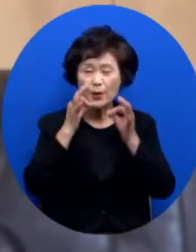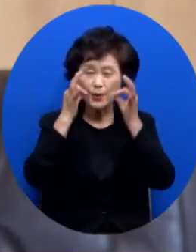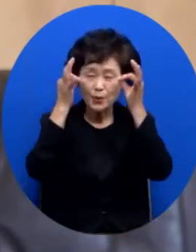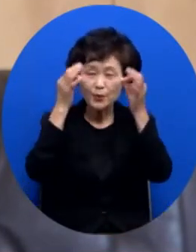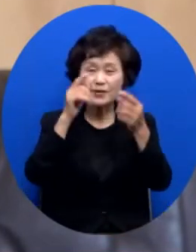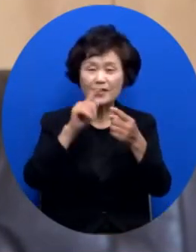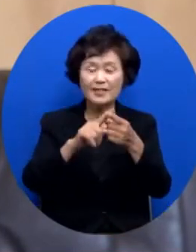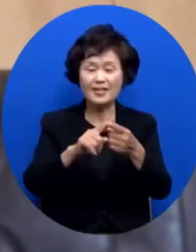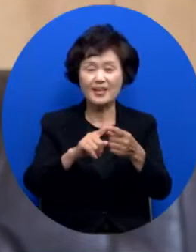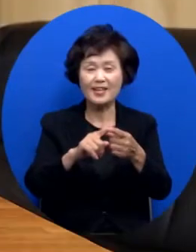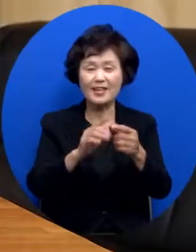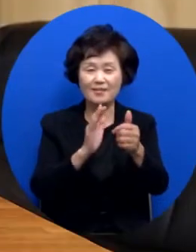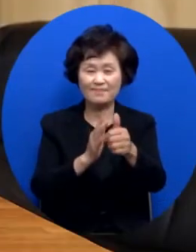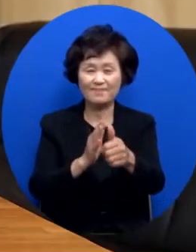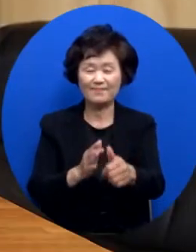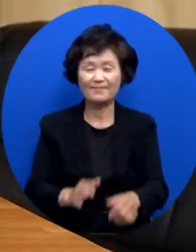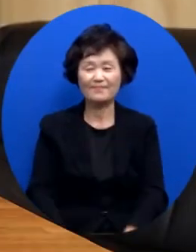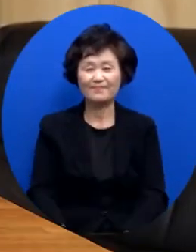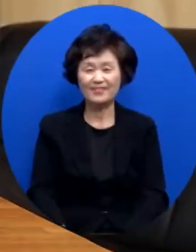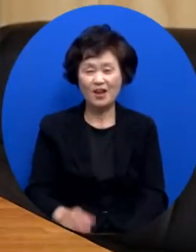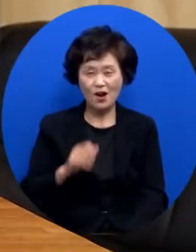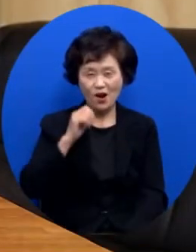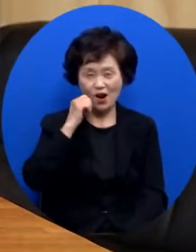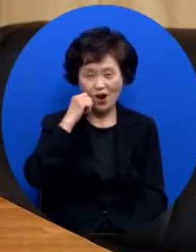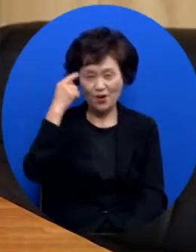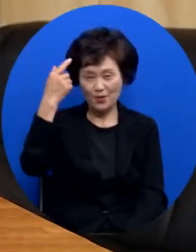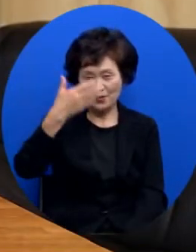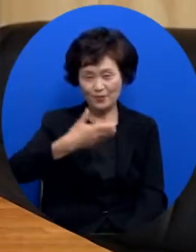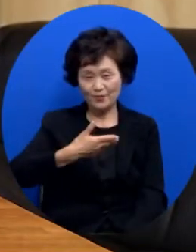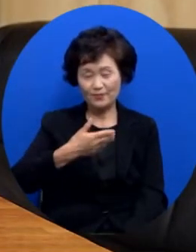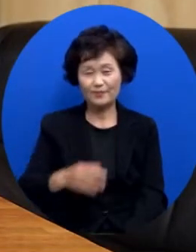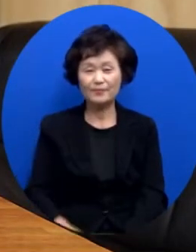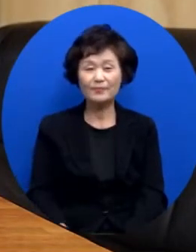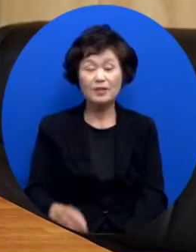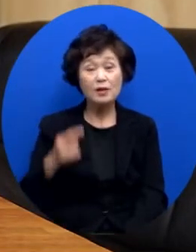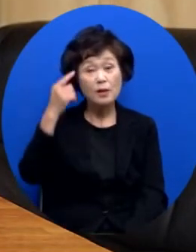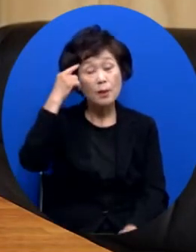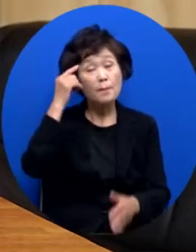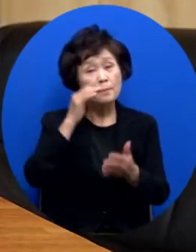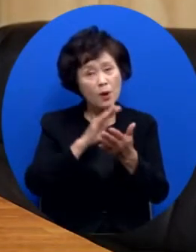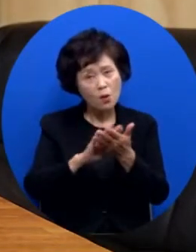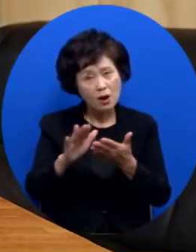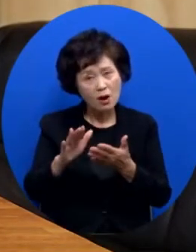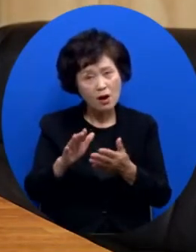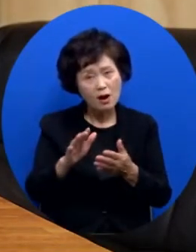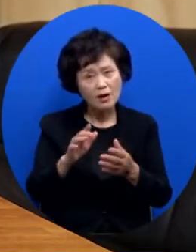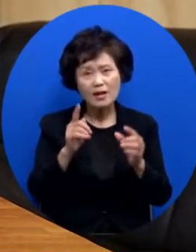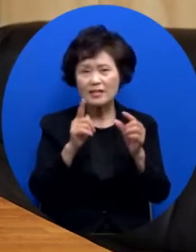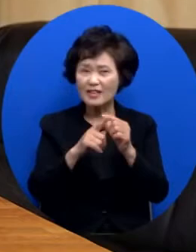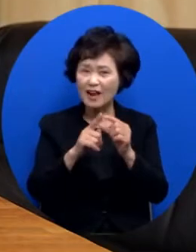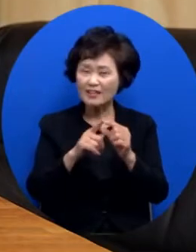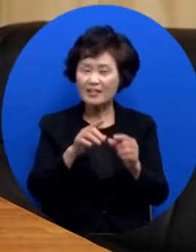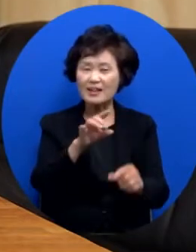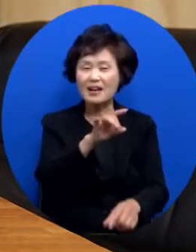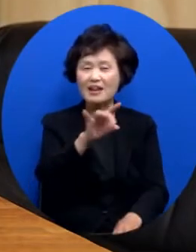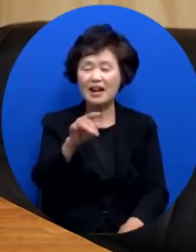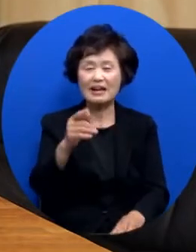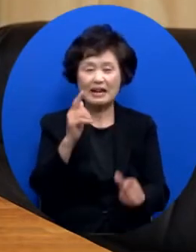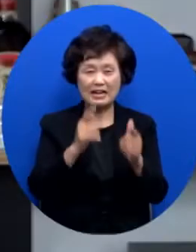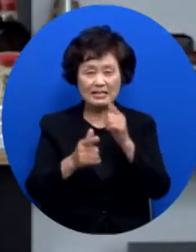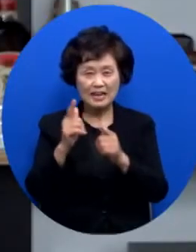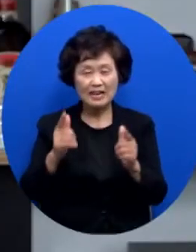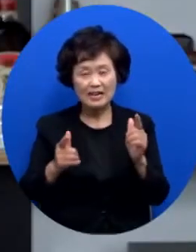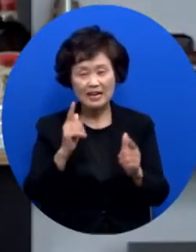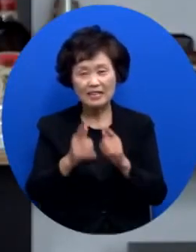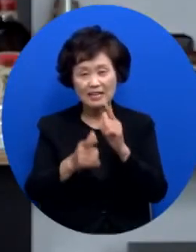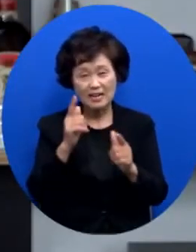대해 말씀 부탁드립니다. 어려운 질문이네요. 평화라는 해석은 참 각자 다양하기 때문에 굉장히